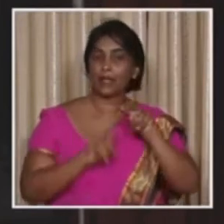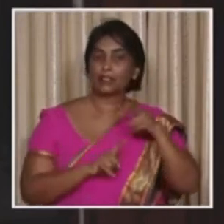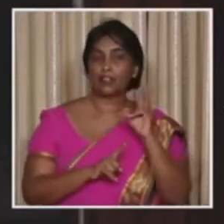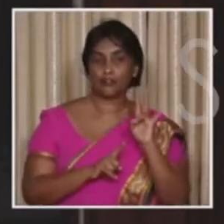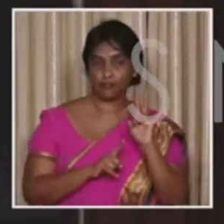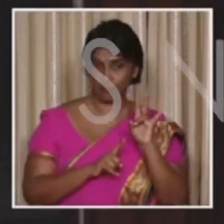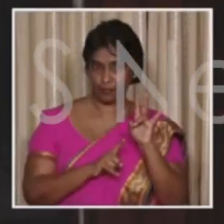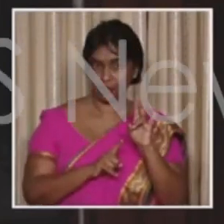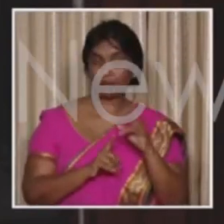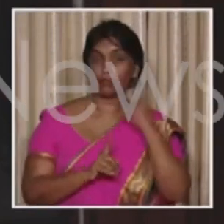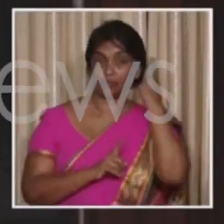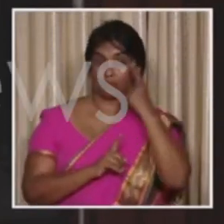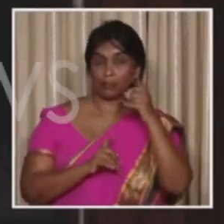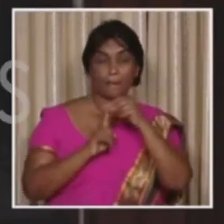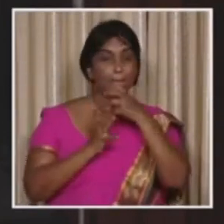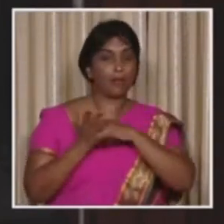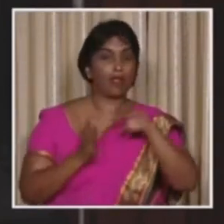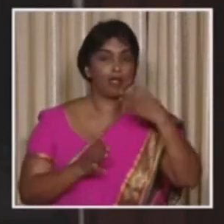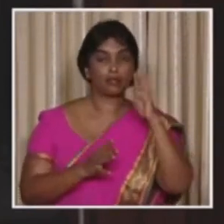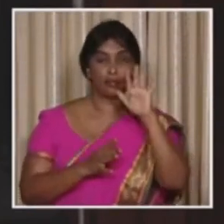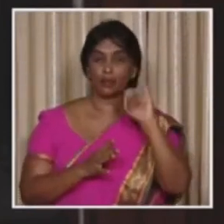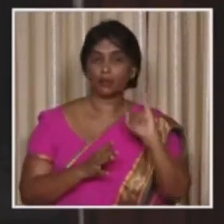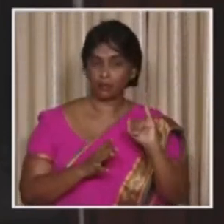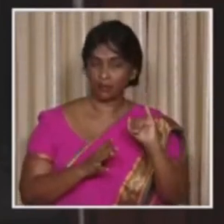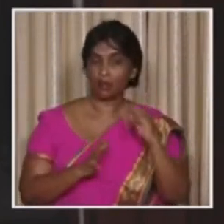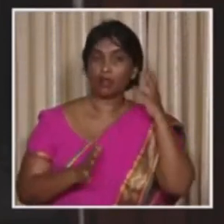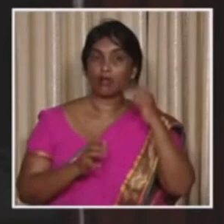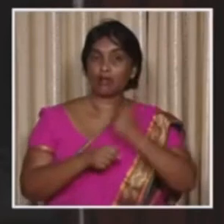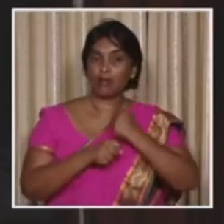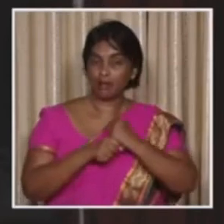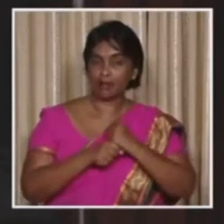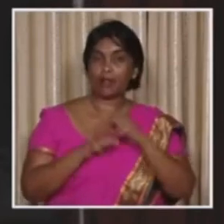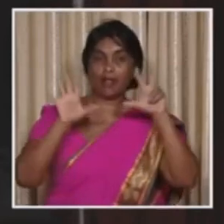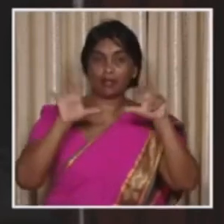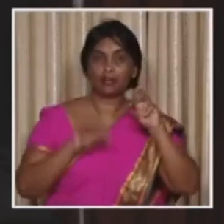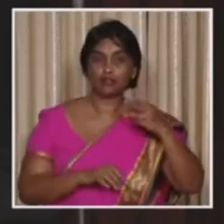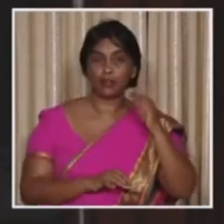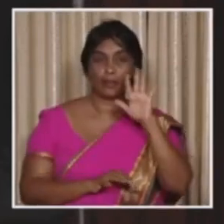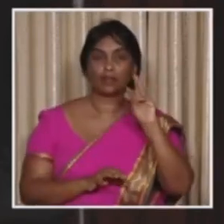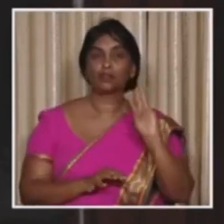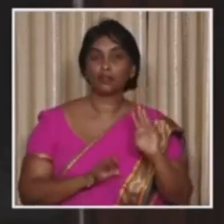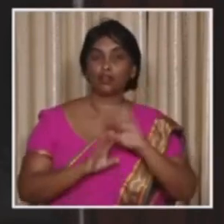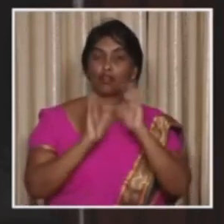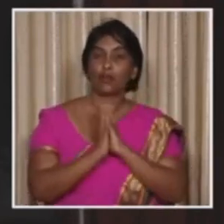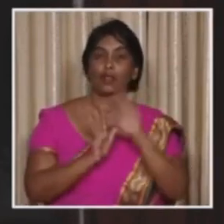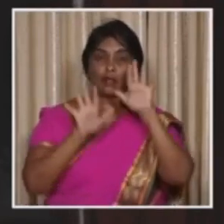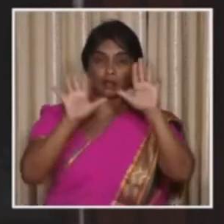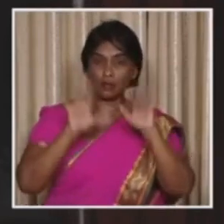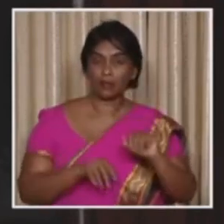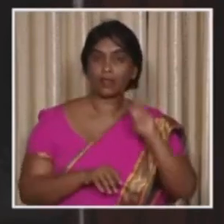225ක් ඉන්නවා, ප්‍රොවින්ෂියල් 456ක් ඉන්නවා, ලෝකල් ගවර්න්මන්ට් එකේ 8356ක් ඉන්නවා, ඔක්කොම